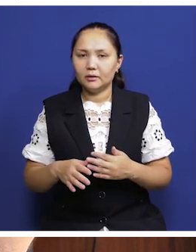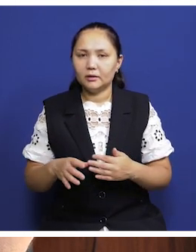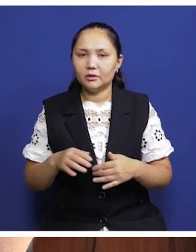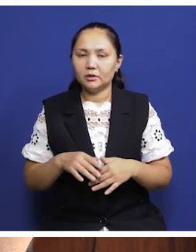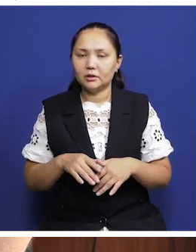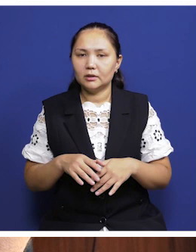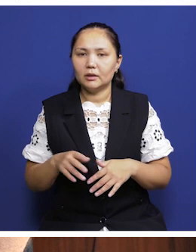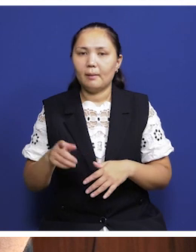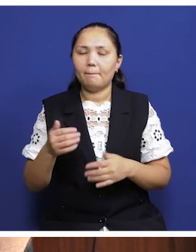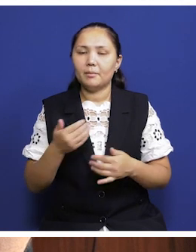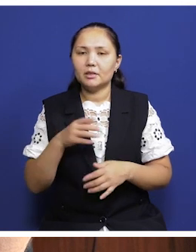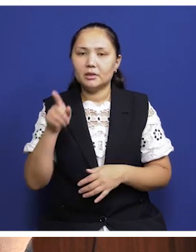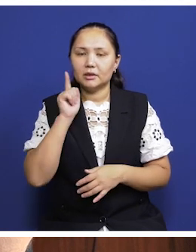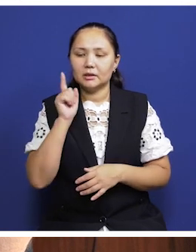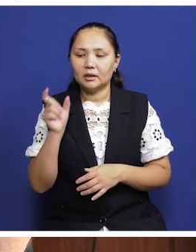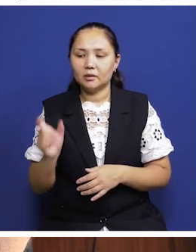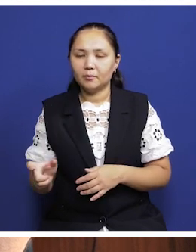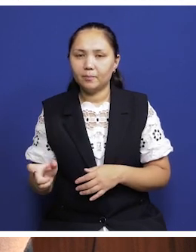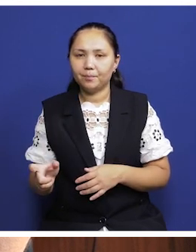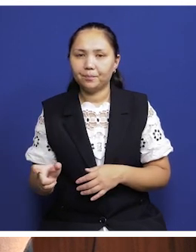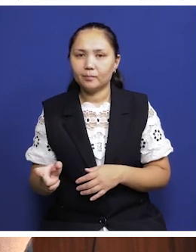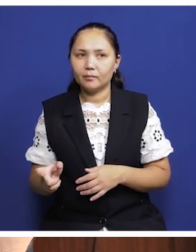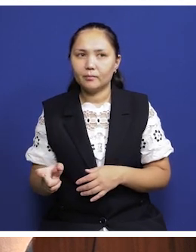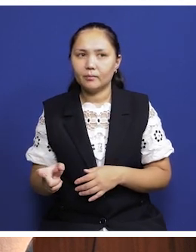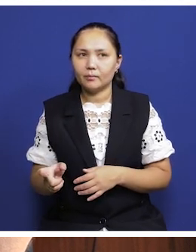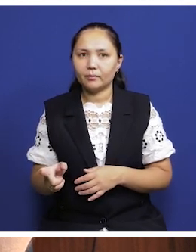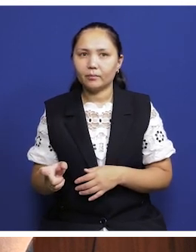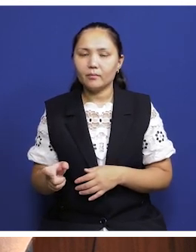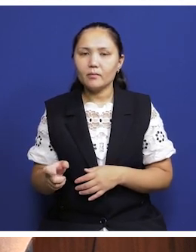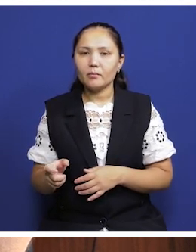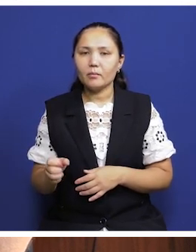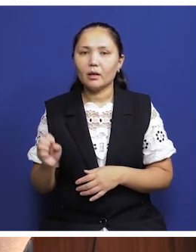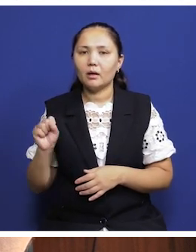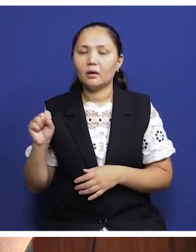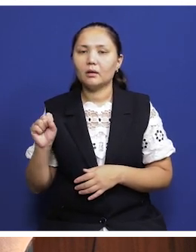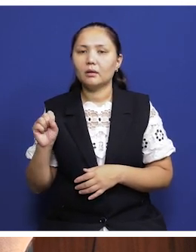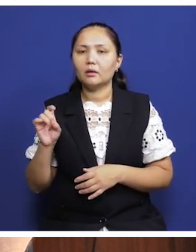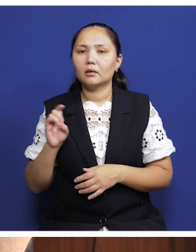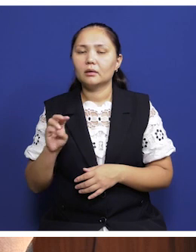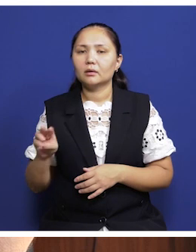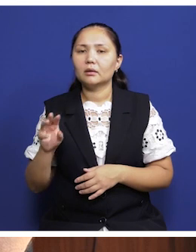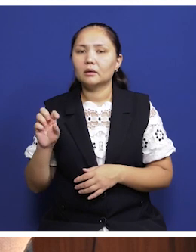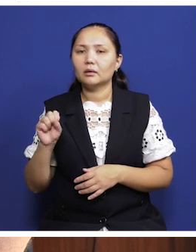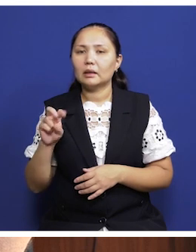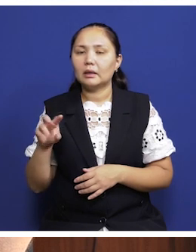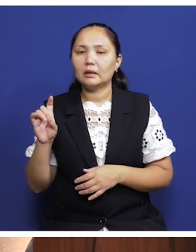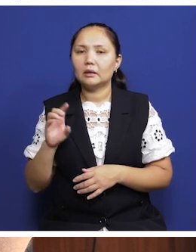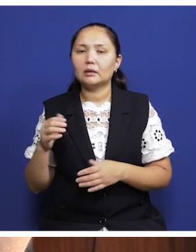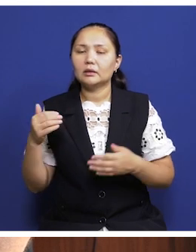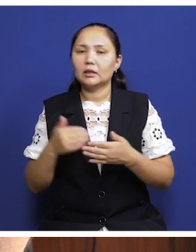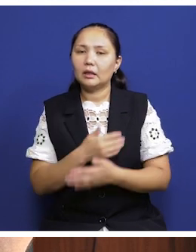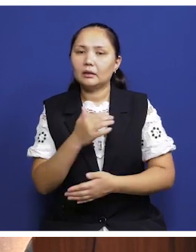біздің жастардың позитивный сондай бір ынталы и жаңалыққа